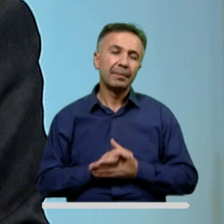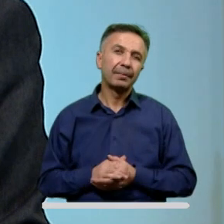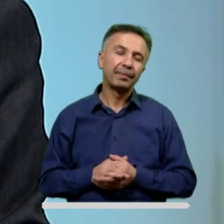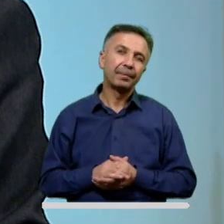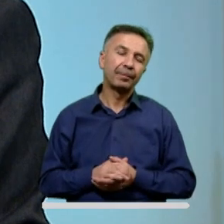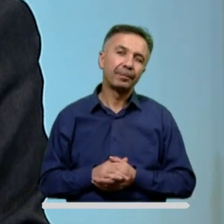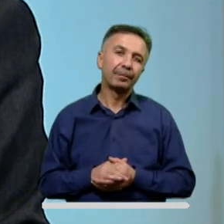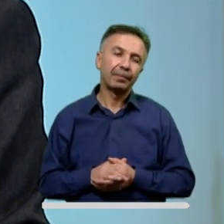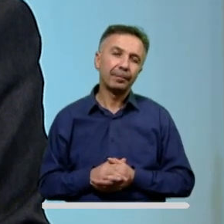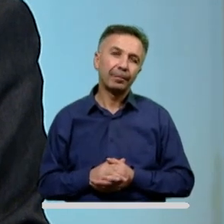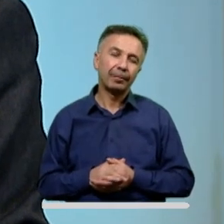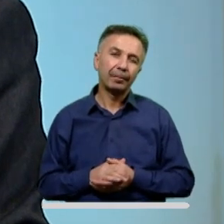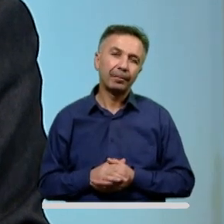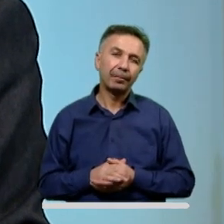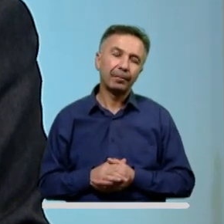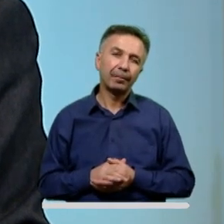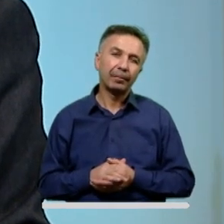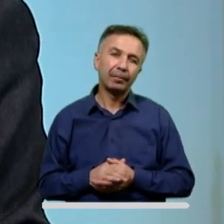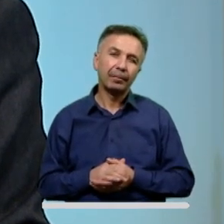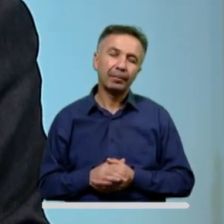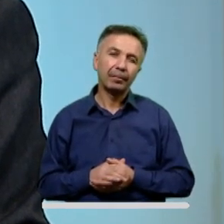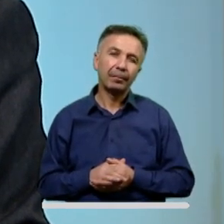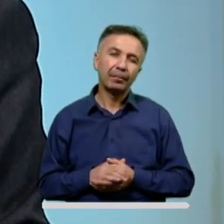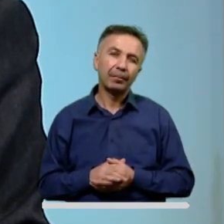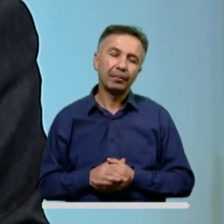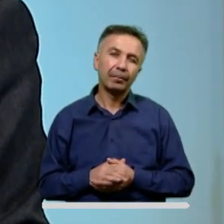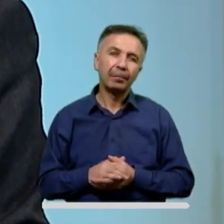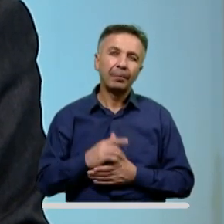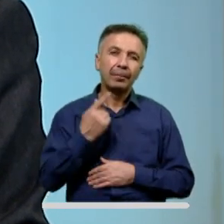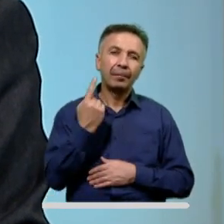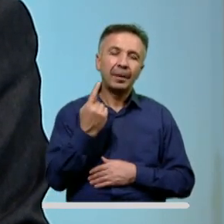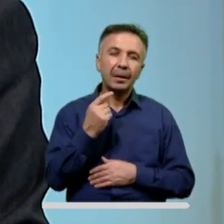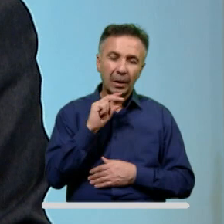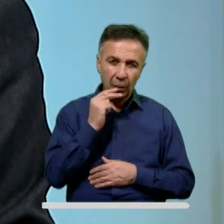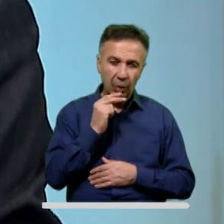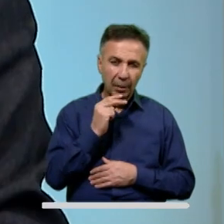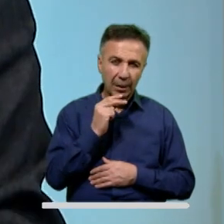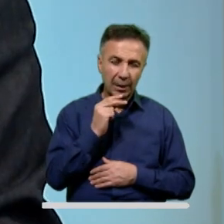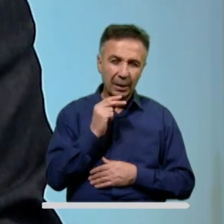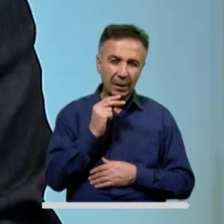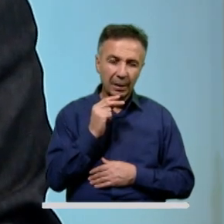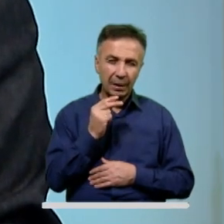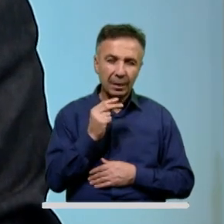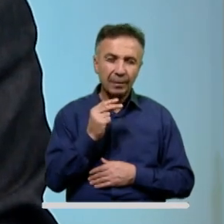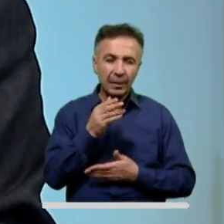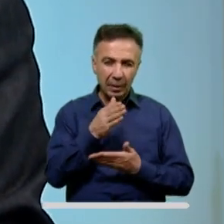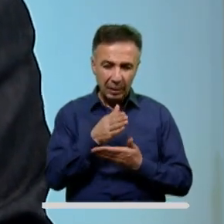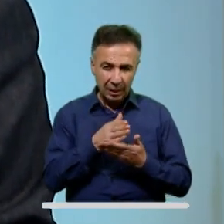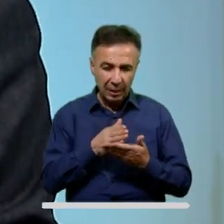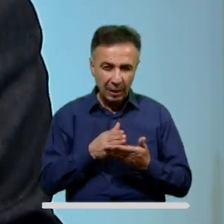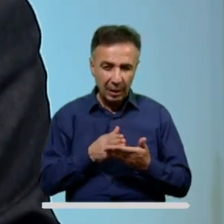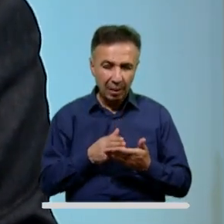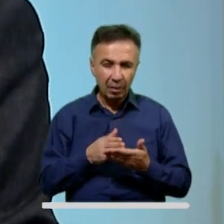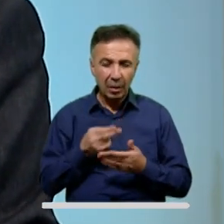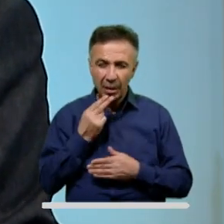miras konusuyla alakalı bir soru sordu. Bir tane hurmayı ikiye bölüyor. Bir kızının birine yarısını,